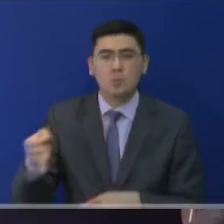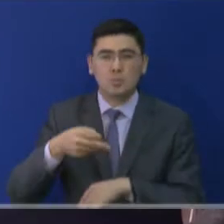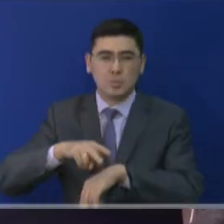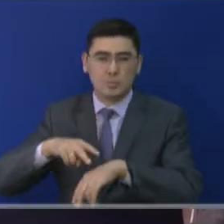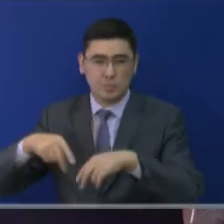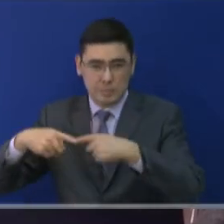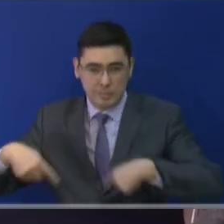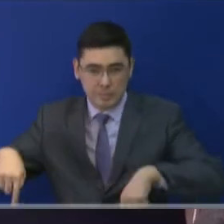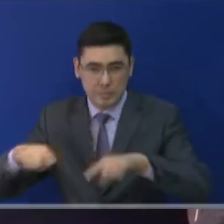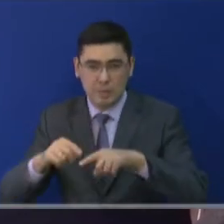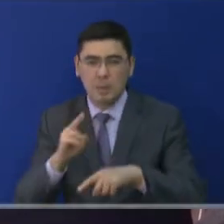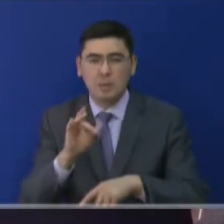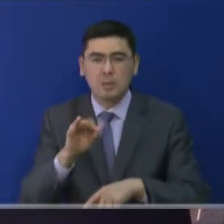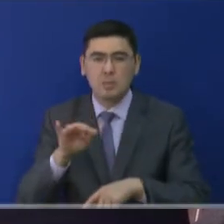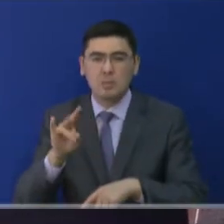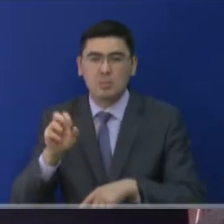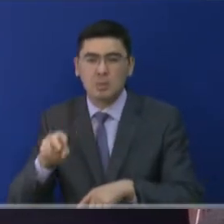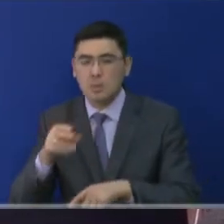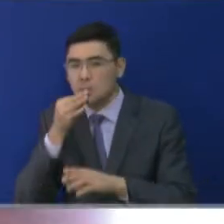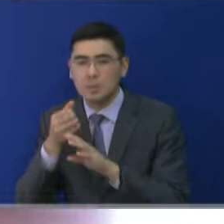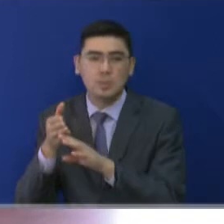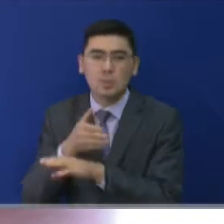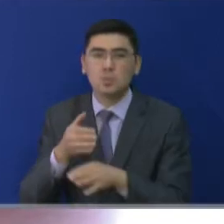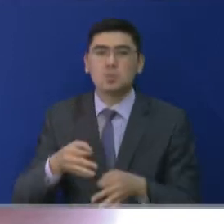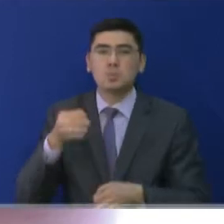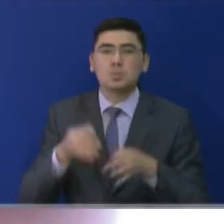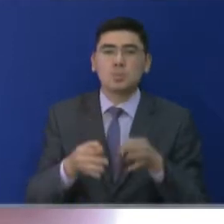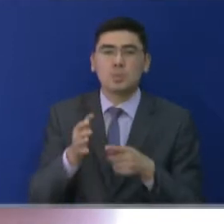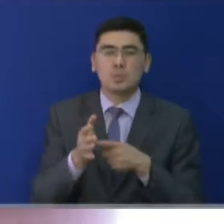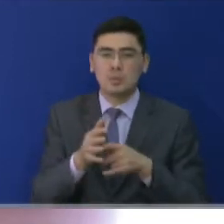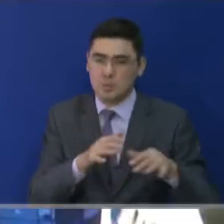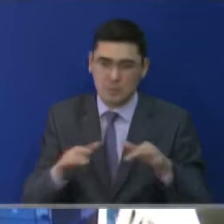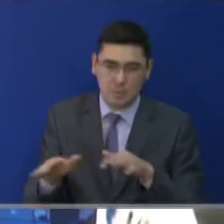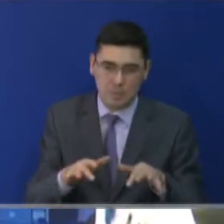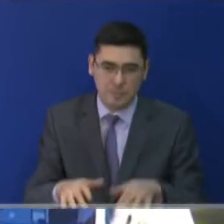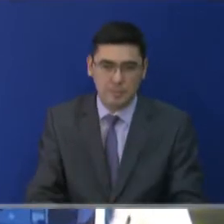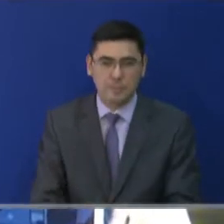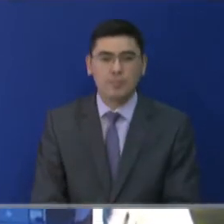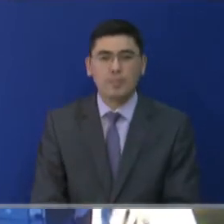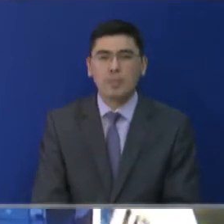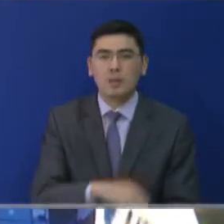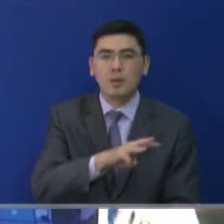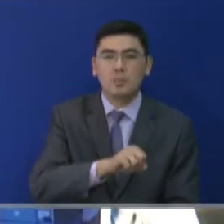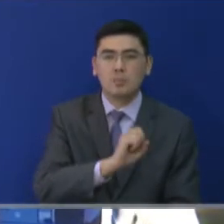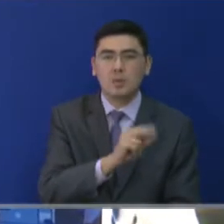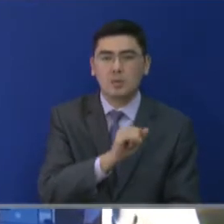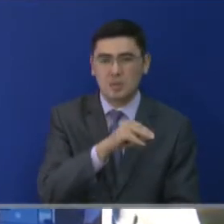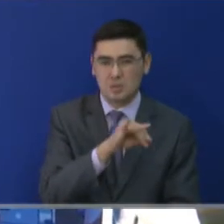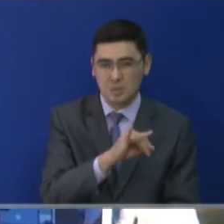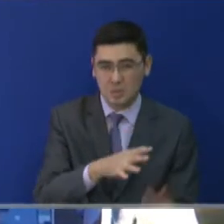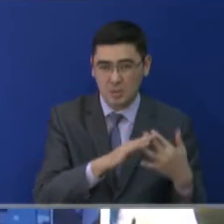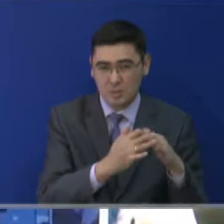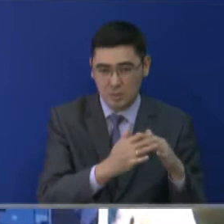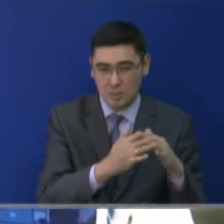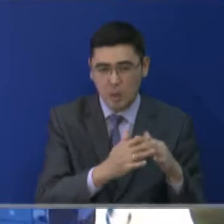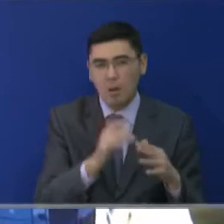қинау бабы бойынша сотқа дейінгі тергеу жұмыстарын жүргізіп жатыр. Маханша ауылының полиция бөлімшесінде